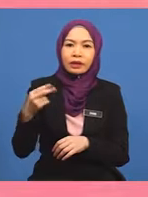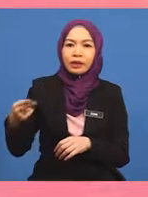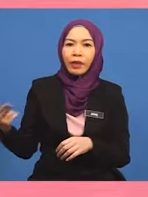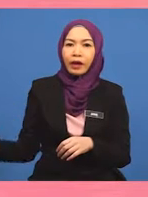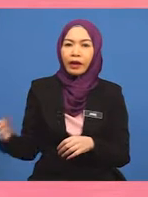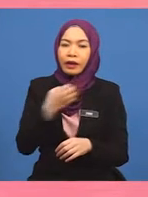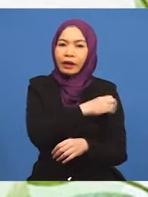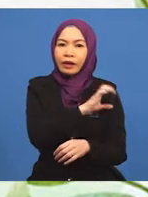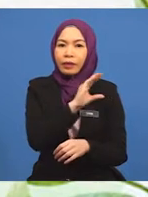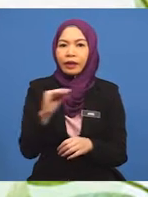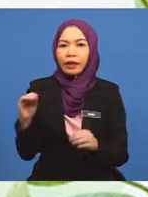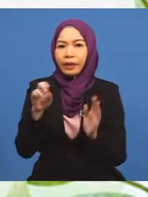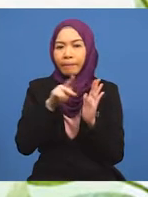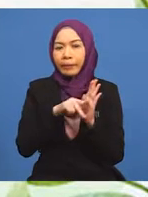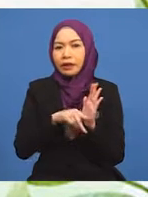prinsip.